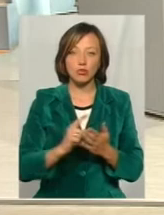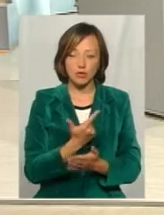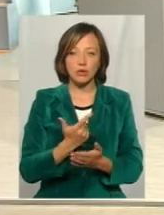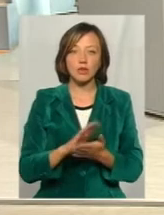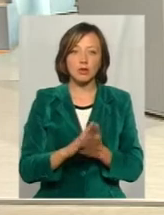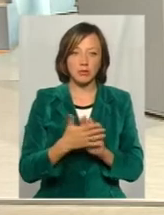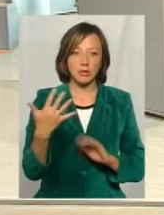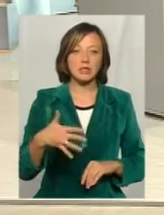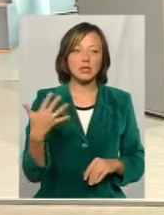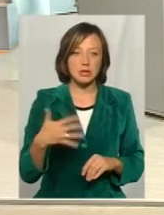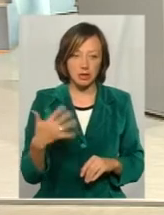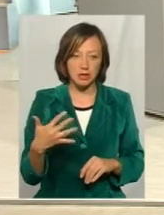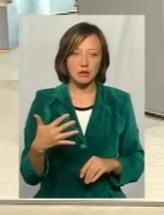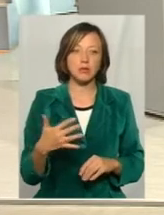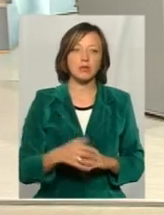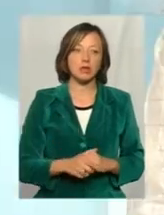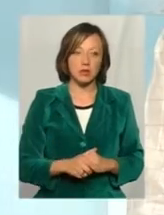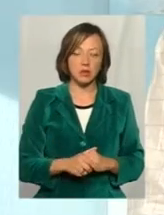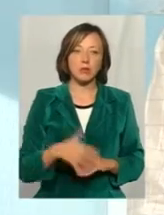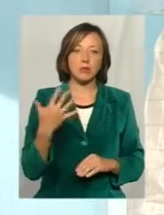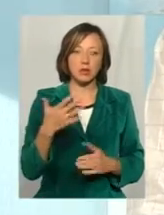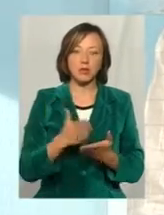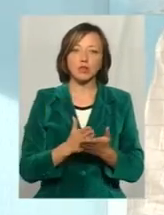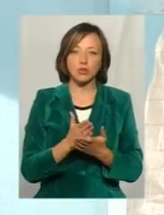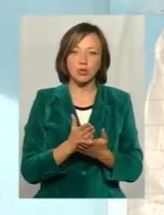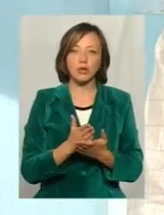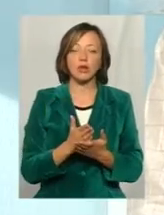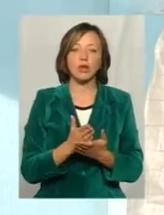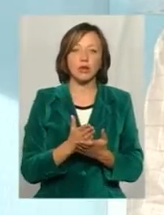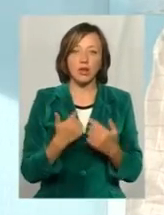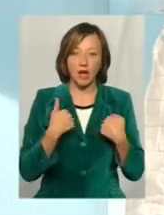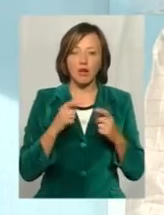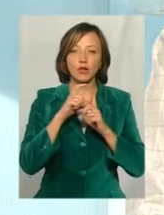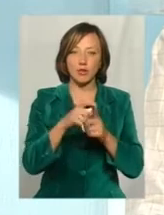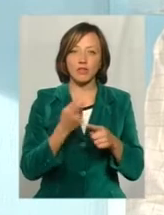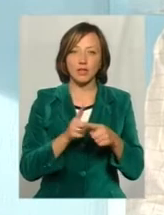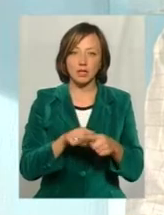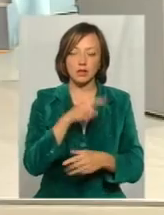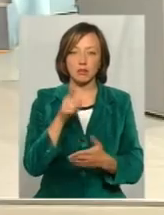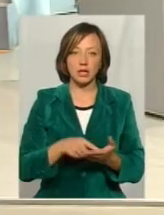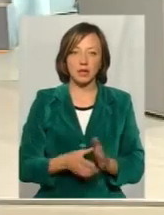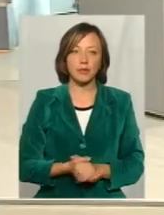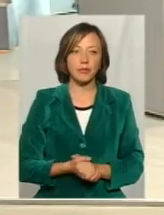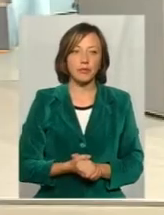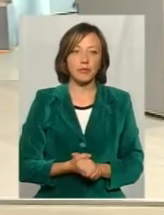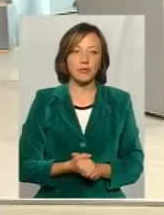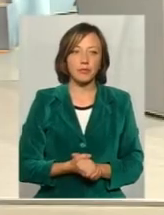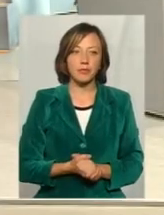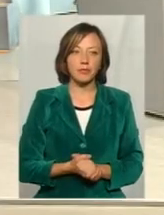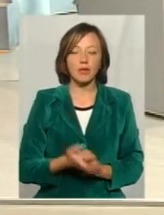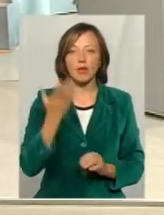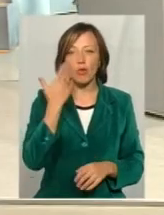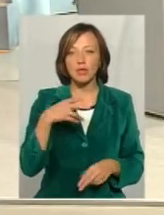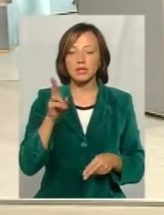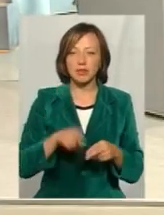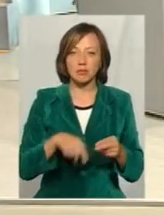з 50-м і 39-м, да, я так розумію? Так, це 50-й маршрут, ну я вже, в принципі, відповів на це запитання. Ну, колись це й закінчиться,